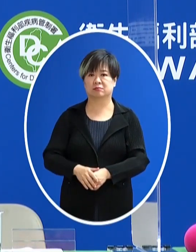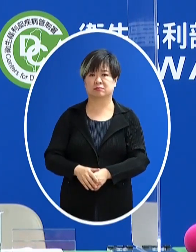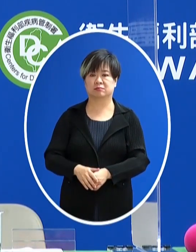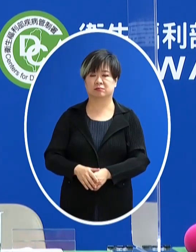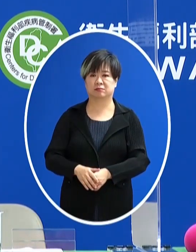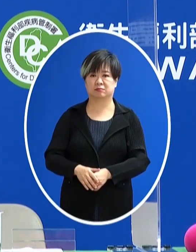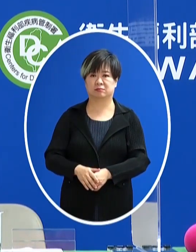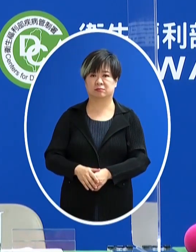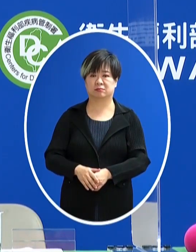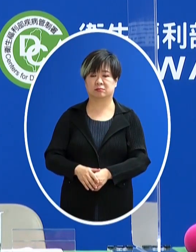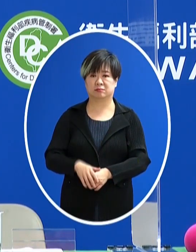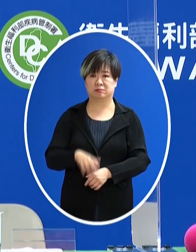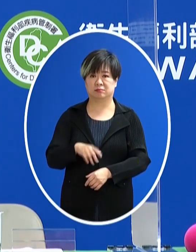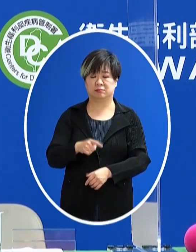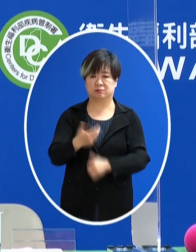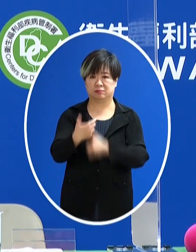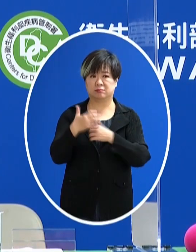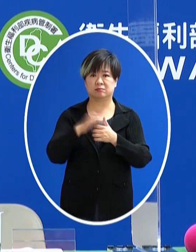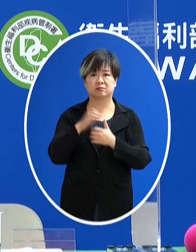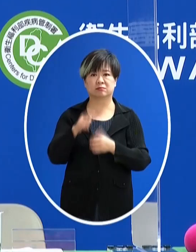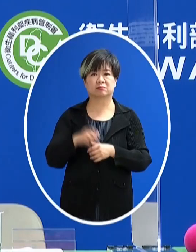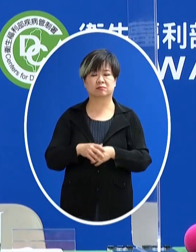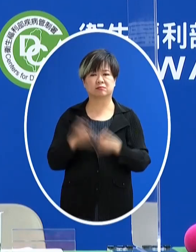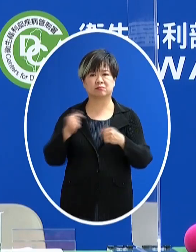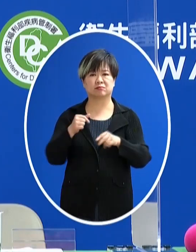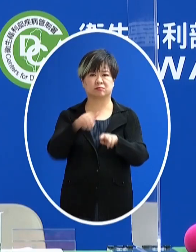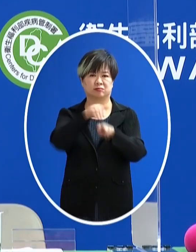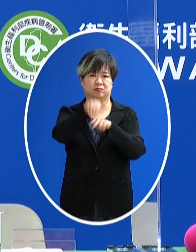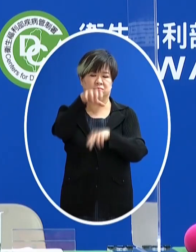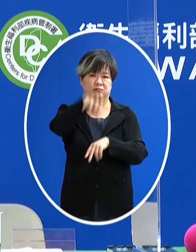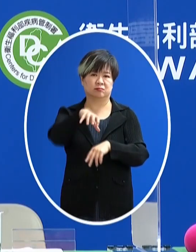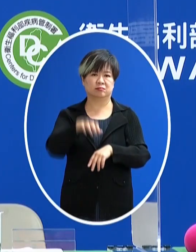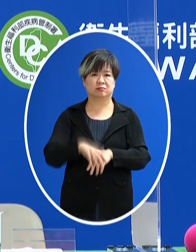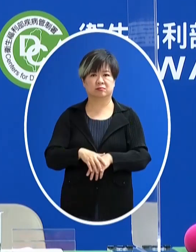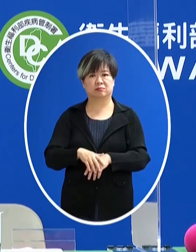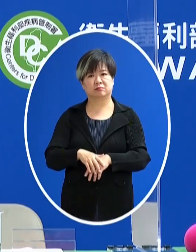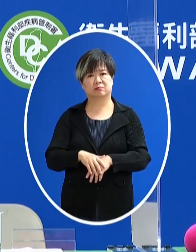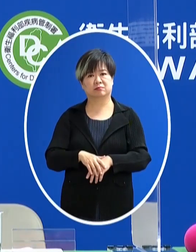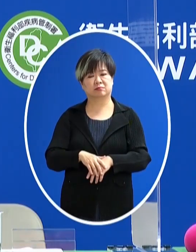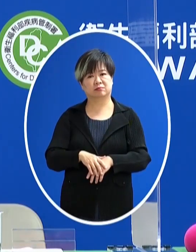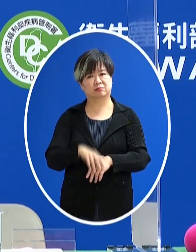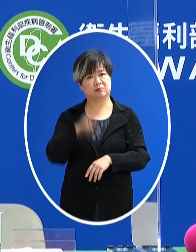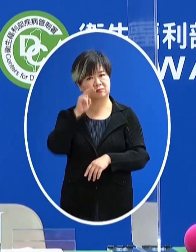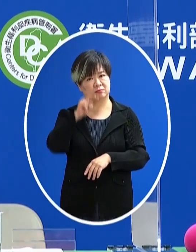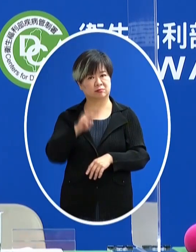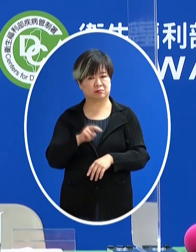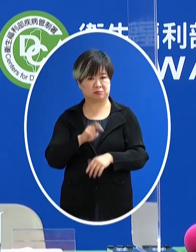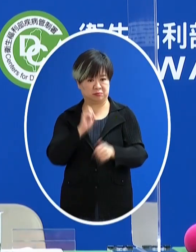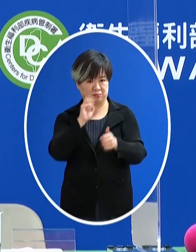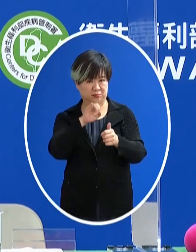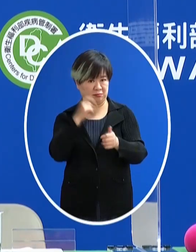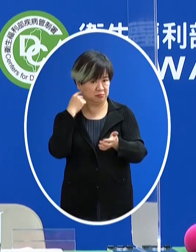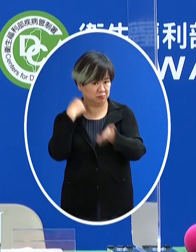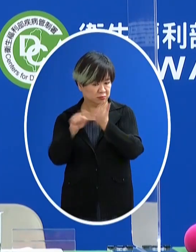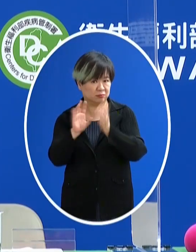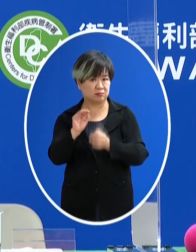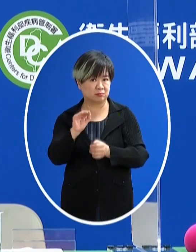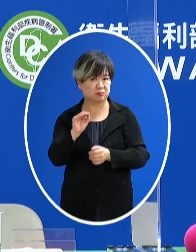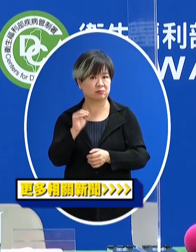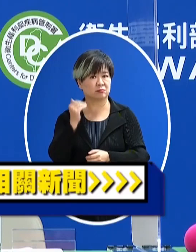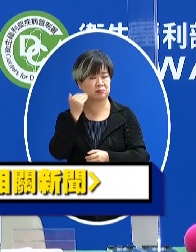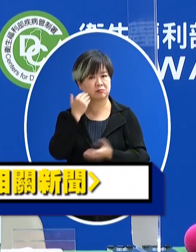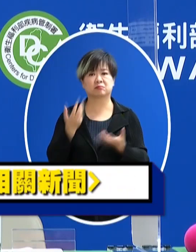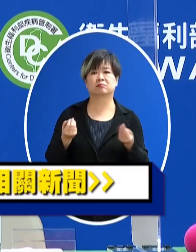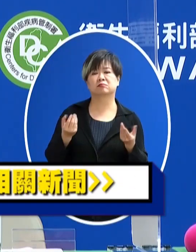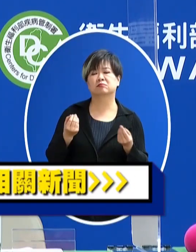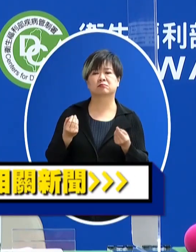看看那个相关那个场景啊，是在高铁嘛。好，那看看询问高铁这边是不是有劝导不听的情况，那如果没有的话，